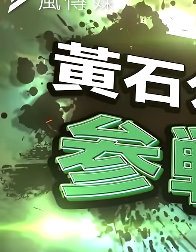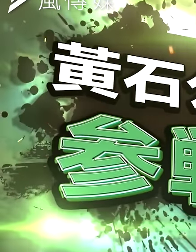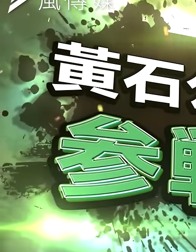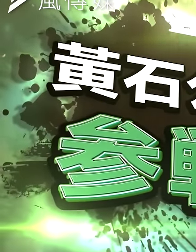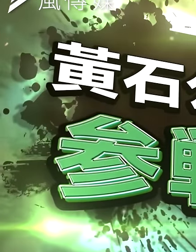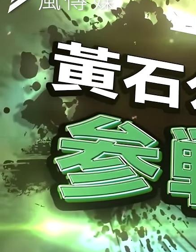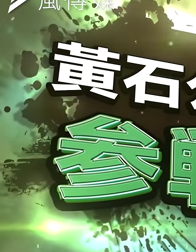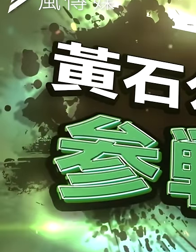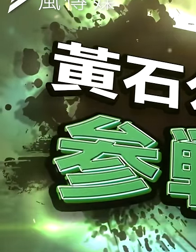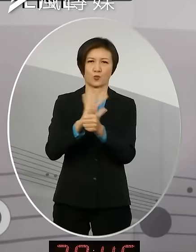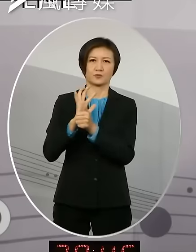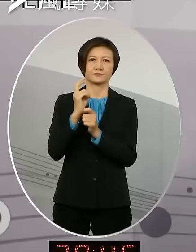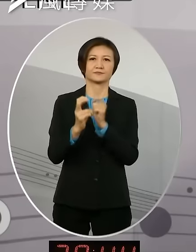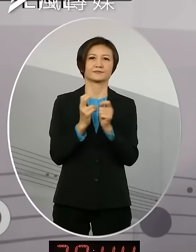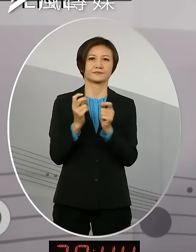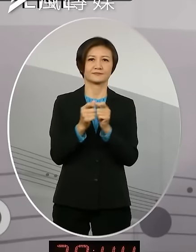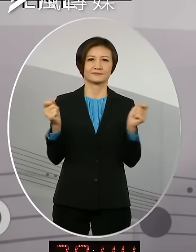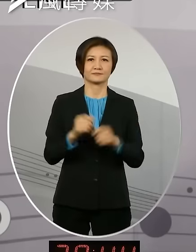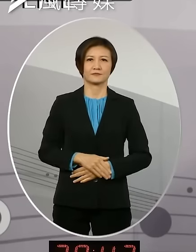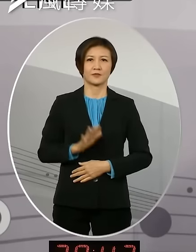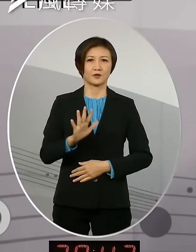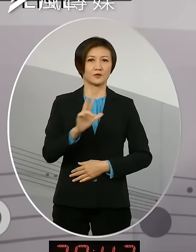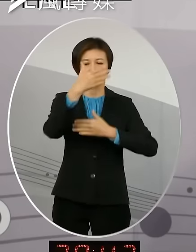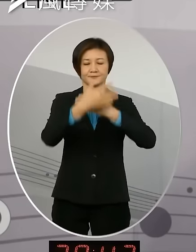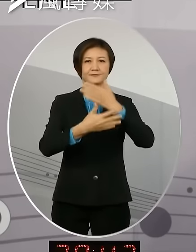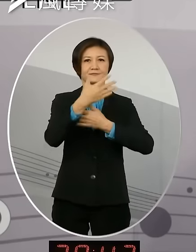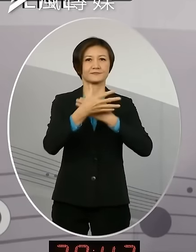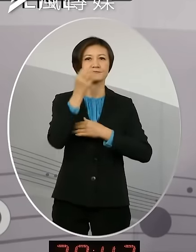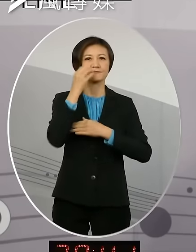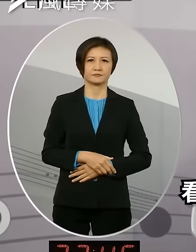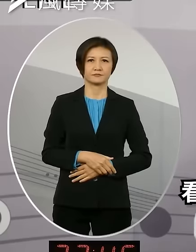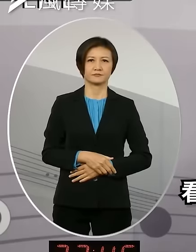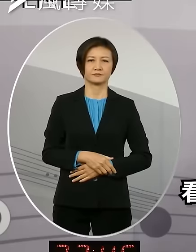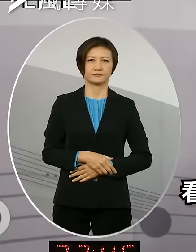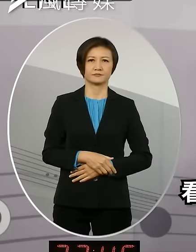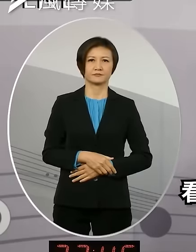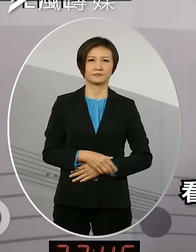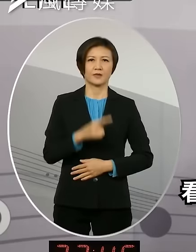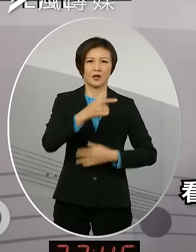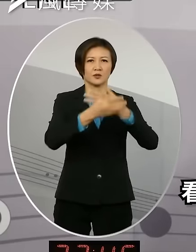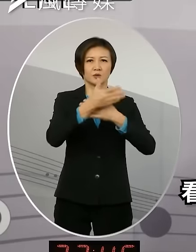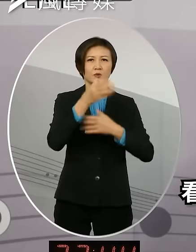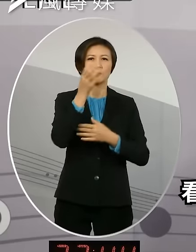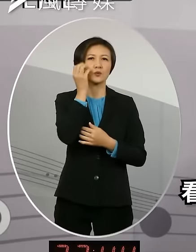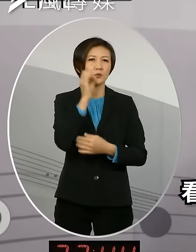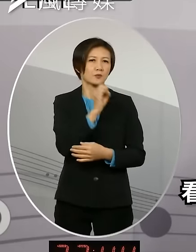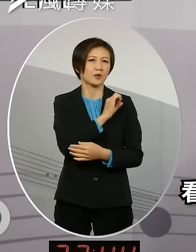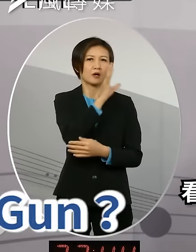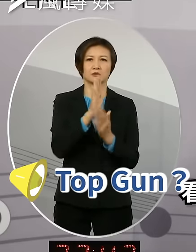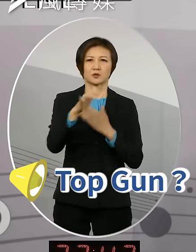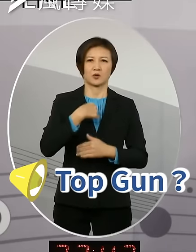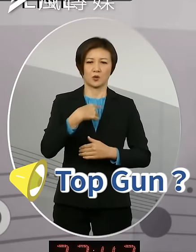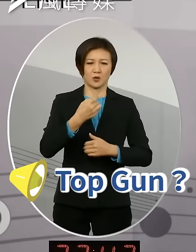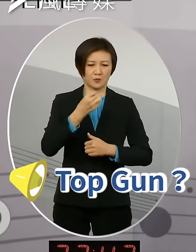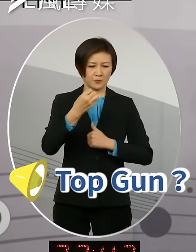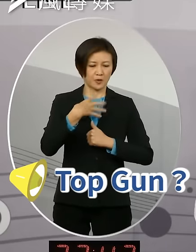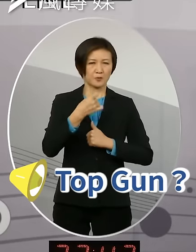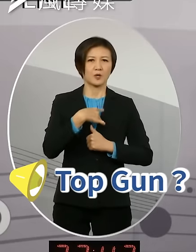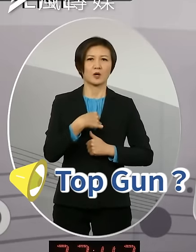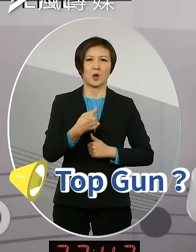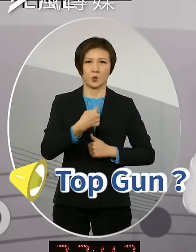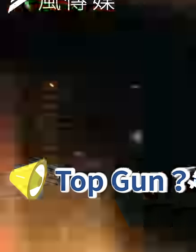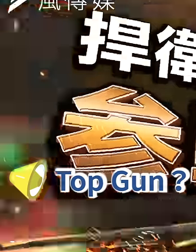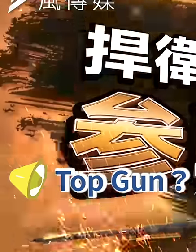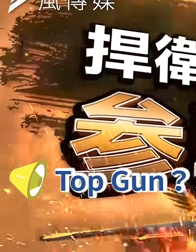裂你的黃石公園我去看了一個電影叫做捍衛戰士看完那一刻之後我告訴我自己說我就是這個